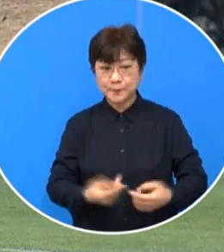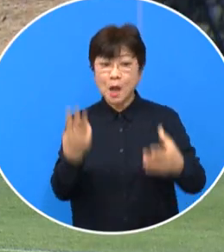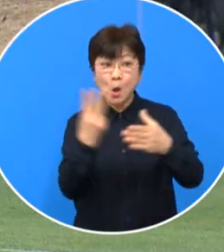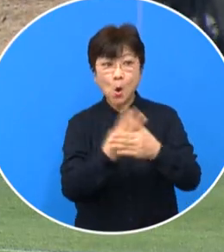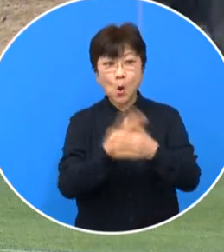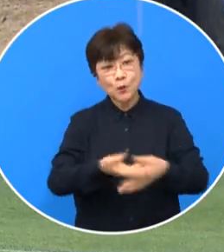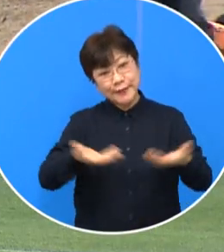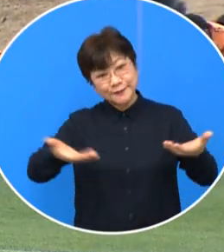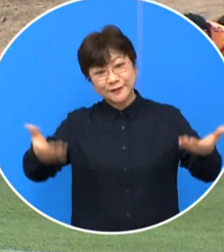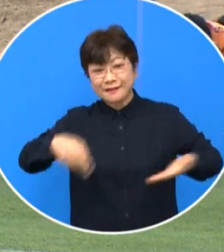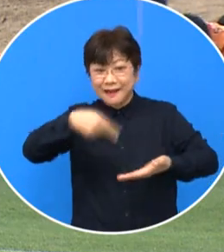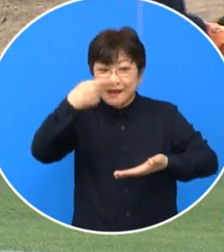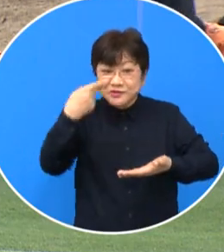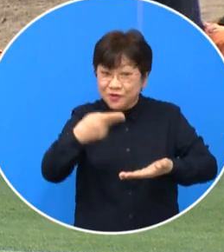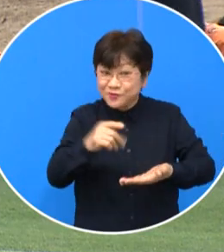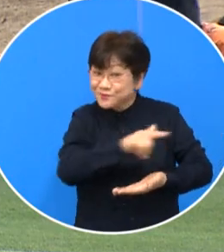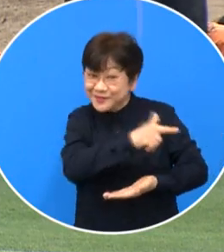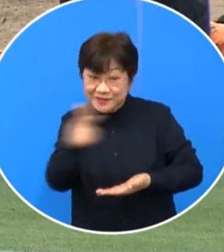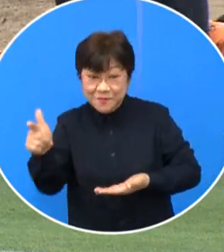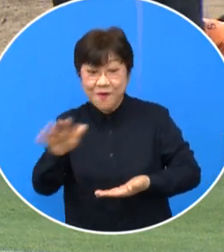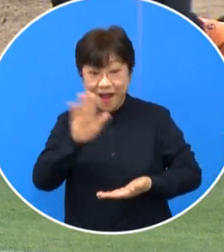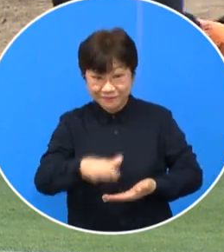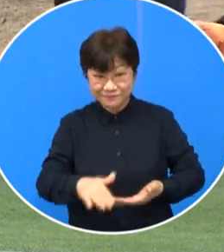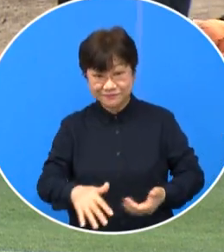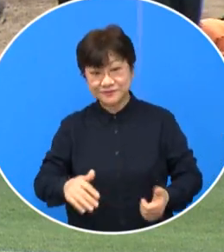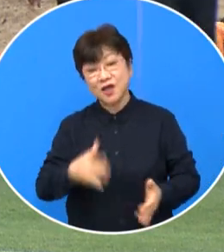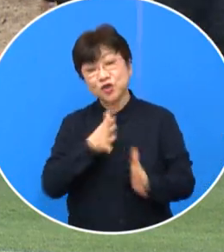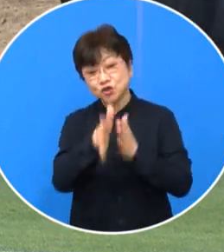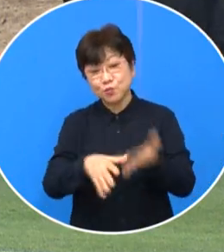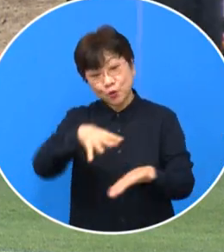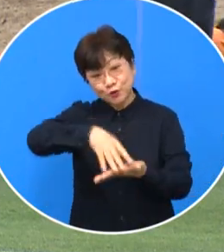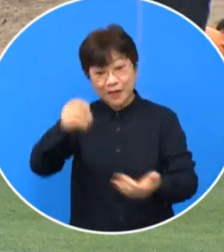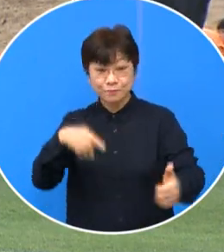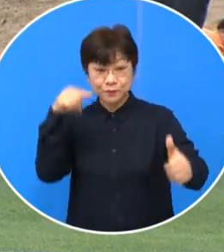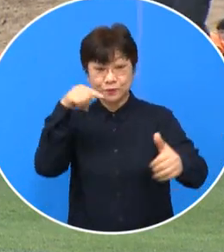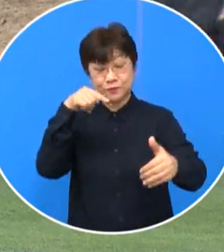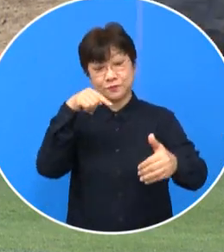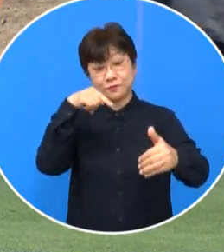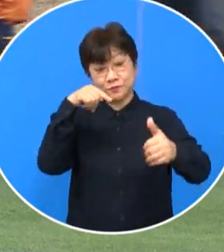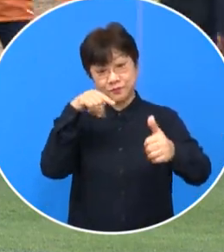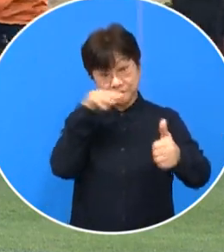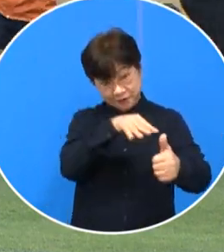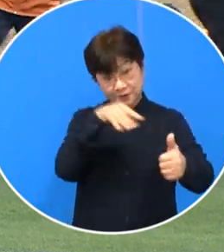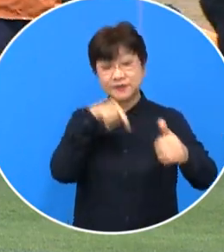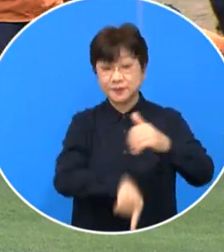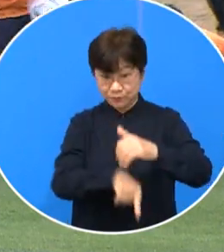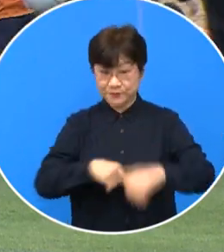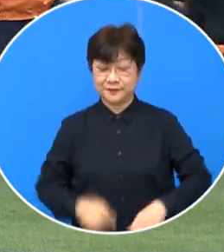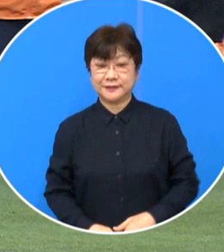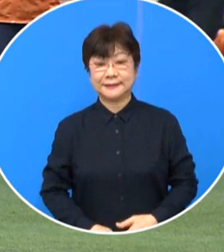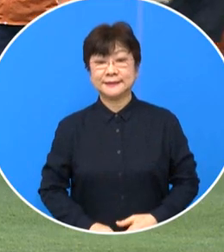温泉や豊かな食に囲まれていることもスポーツキャンプ地として人気の理由です。